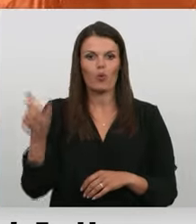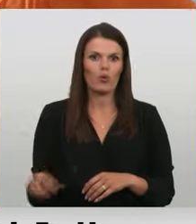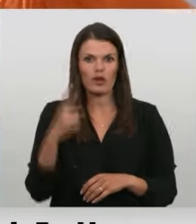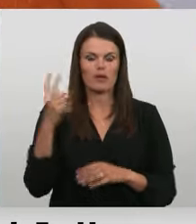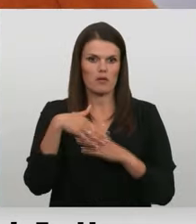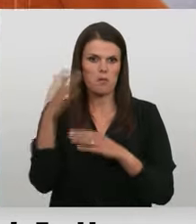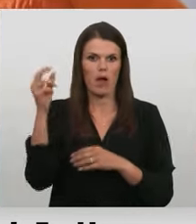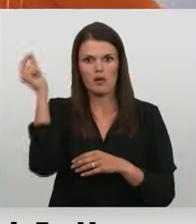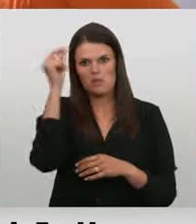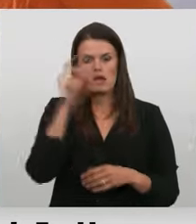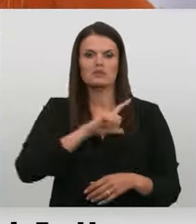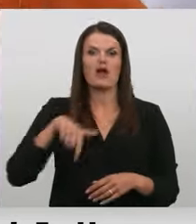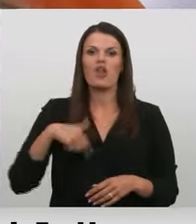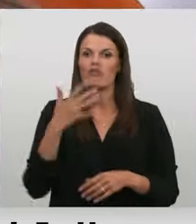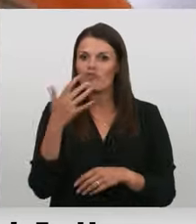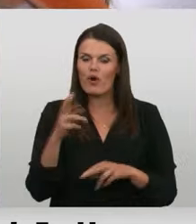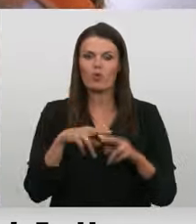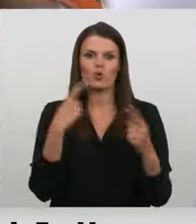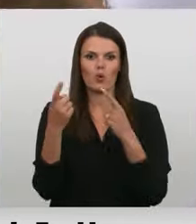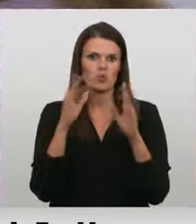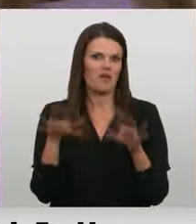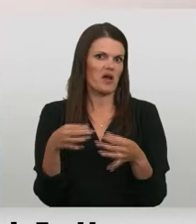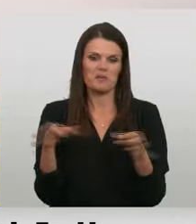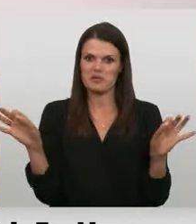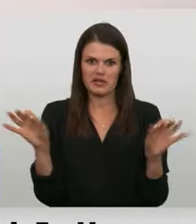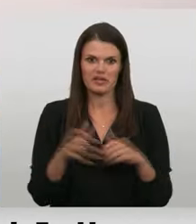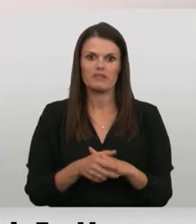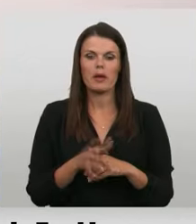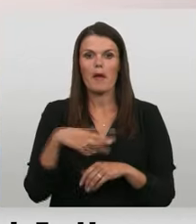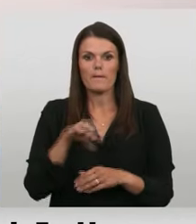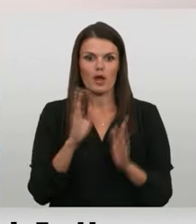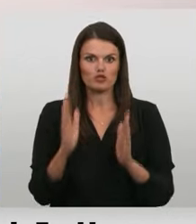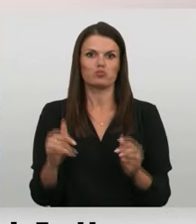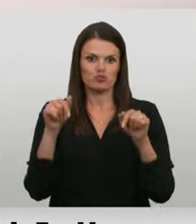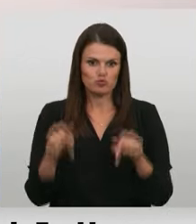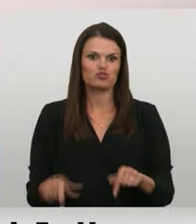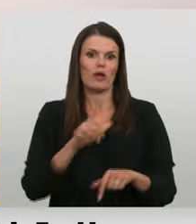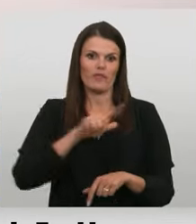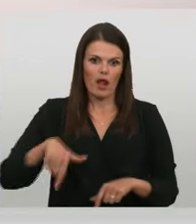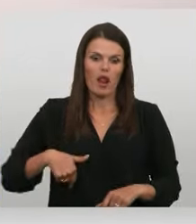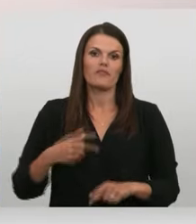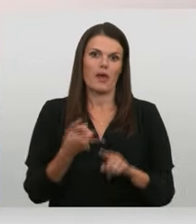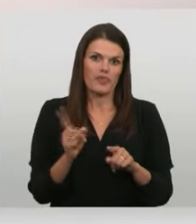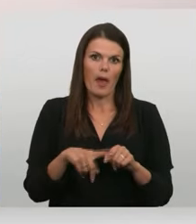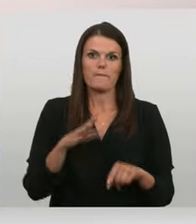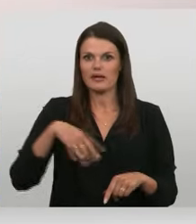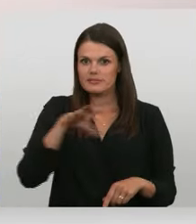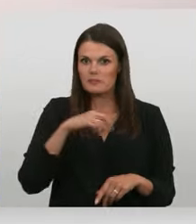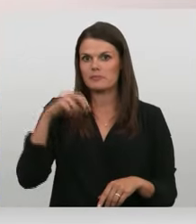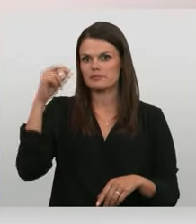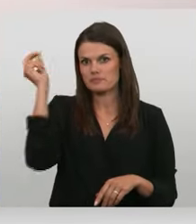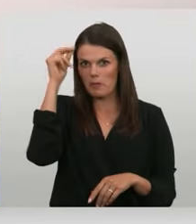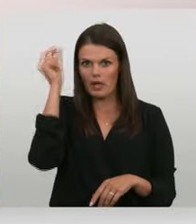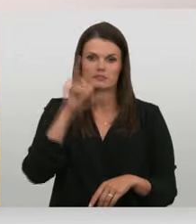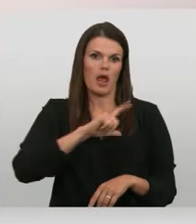gadu mācās latviešu valodu un sarunāties var diezgan brīvi. Mēs būsim šeit Latvijā, tāpēc mēs mācus